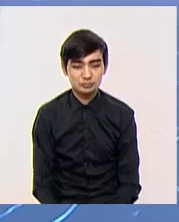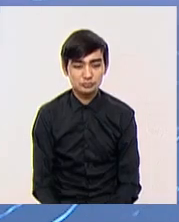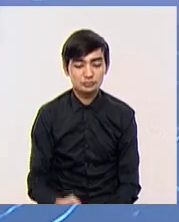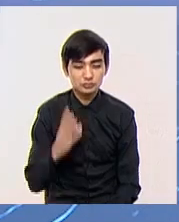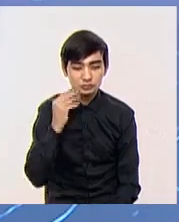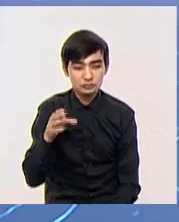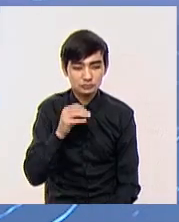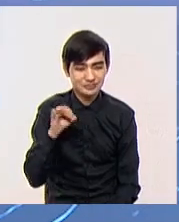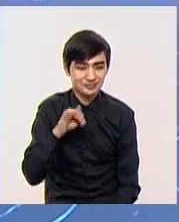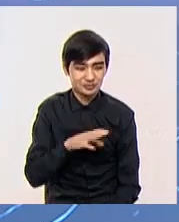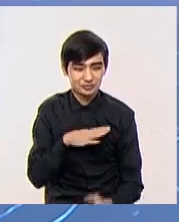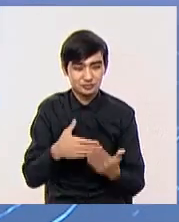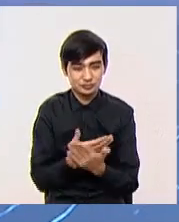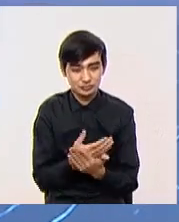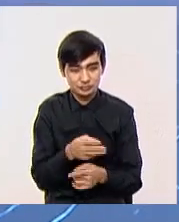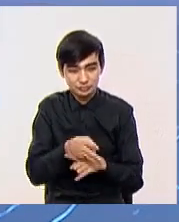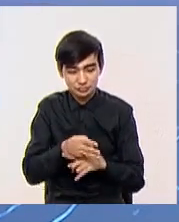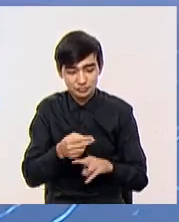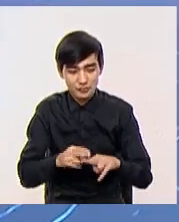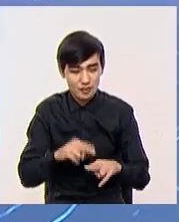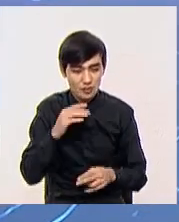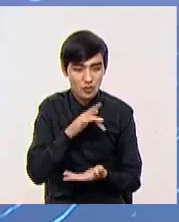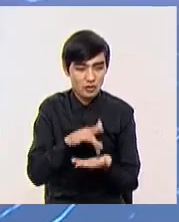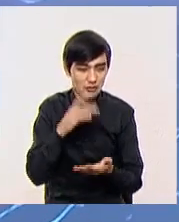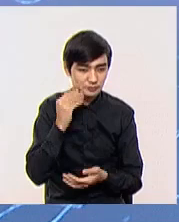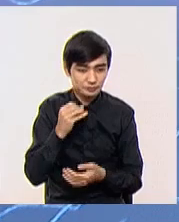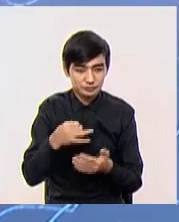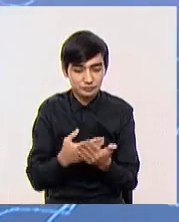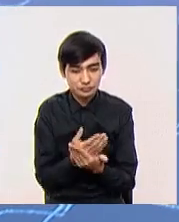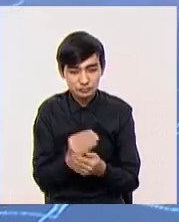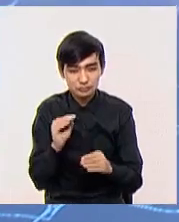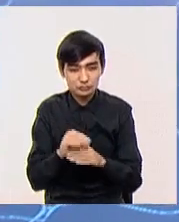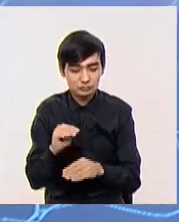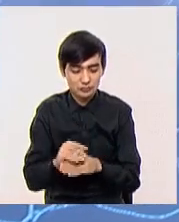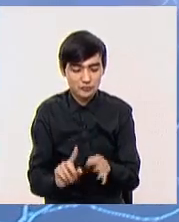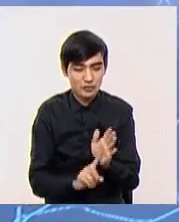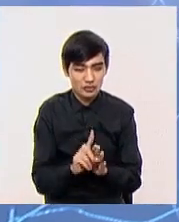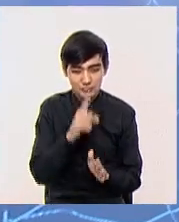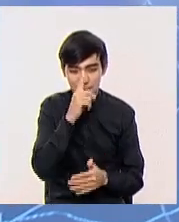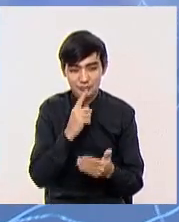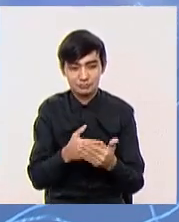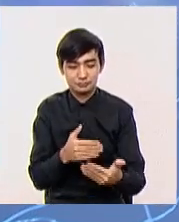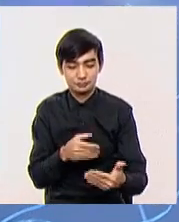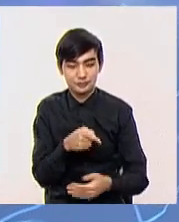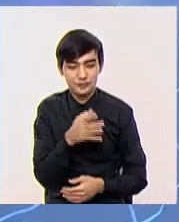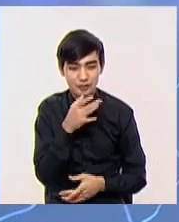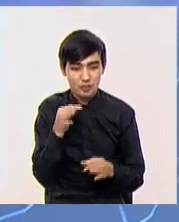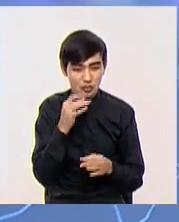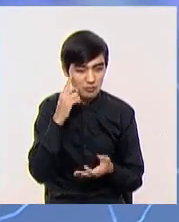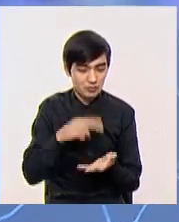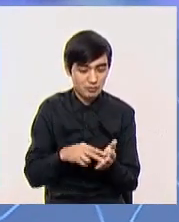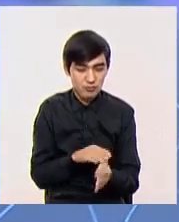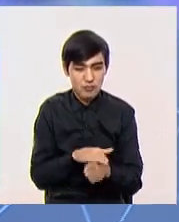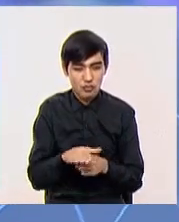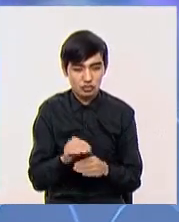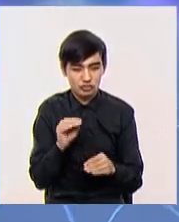Алматинцев заинтересовали новые камеры на улицах города. Обновленные комплексы начали устанавливать всего месяц назад. За это время они заполонили